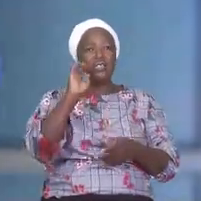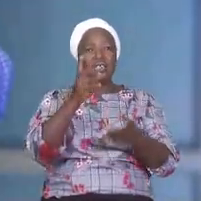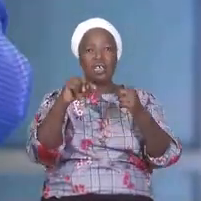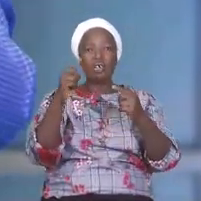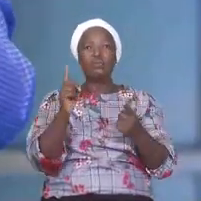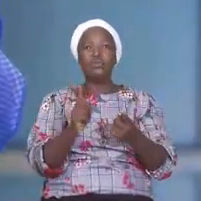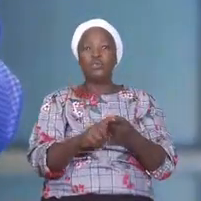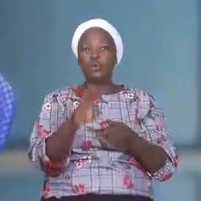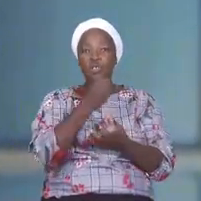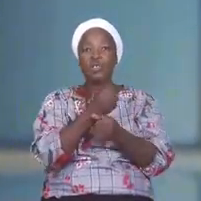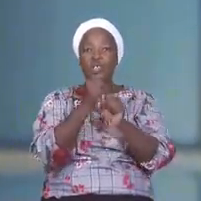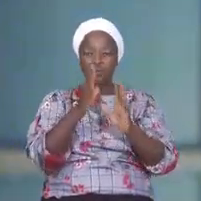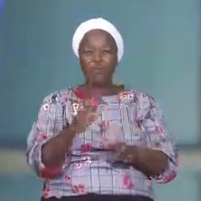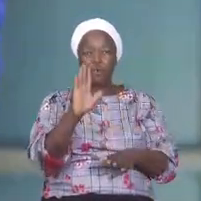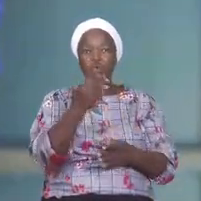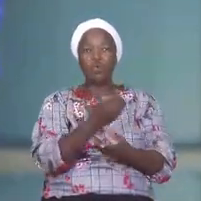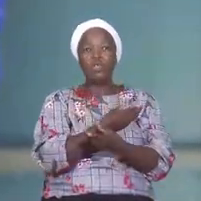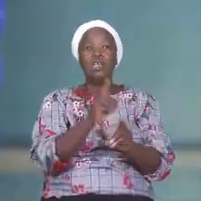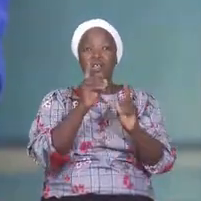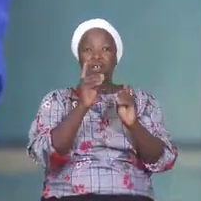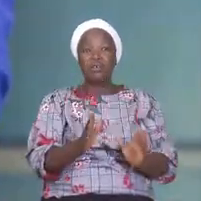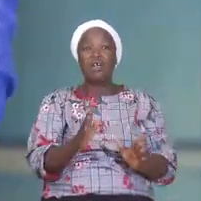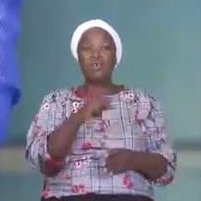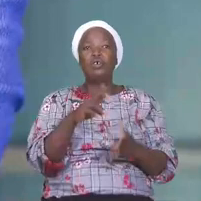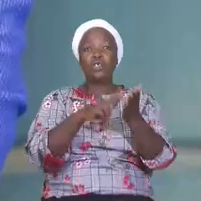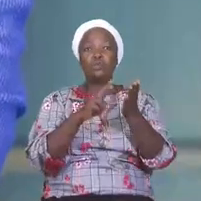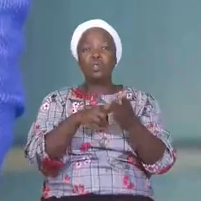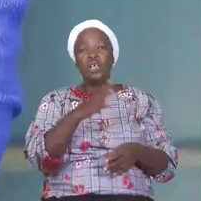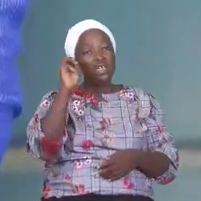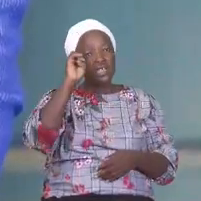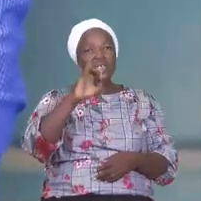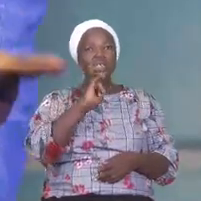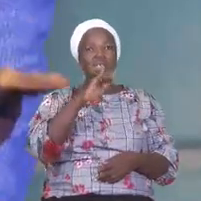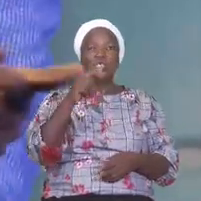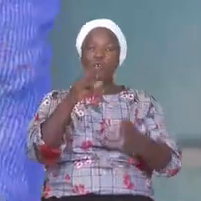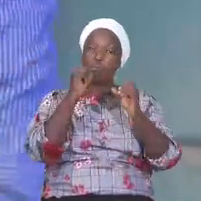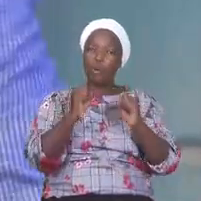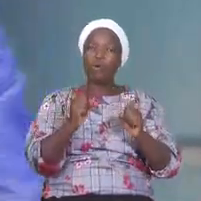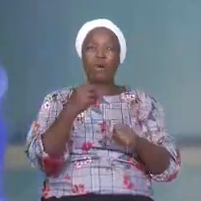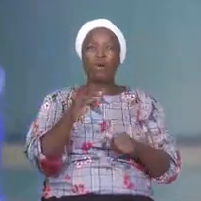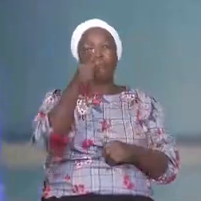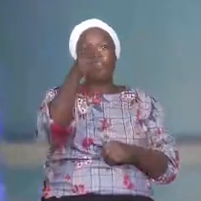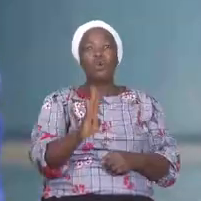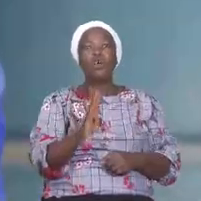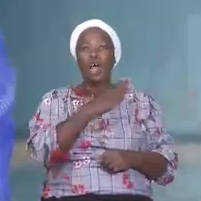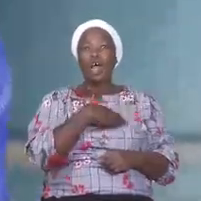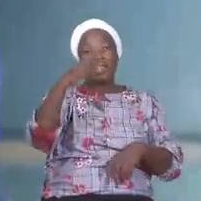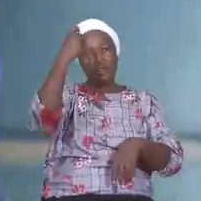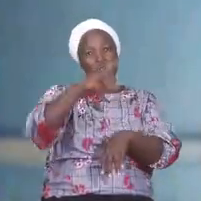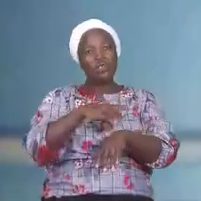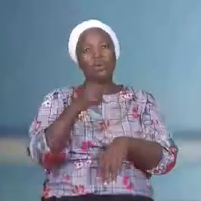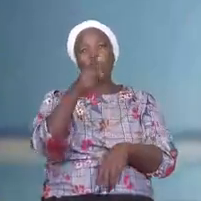crucifié, le Christ qui est devenu ton sauveur, ton rédempteur, ton substitut,